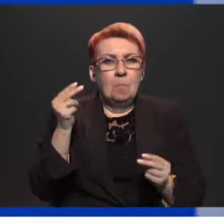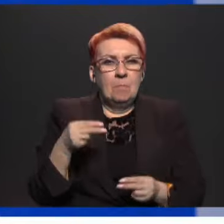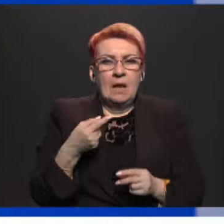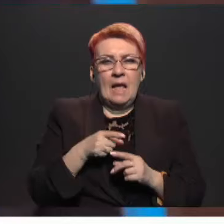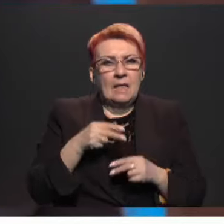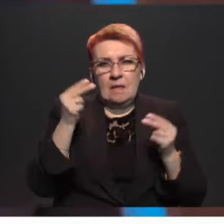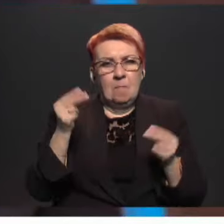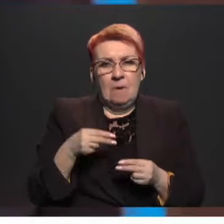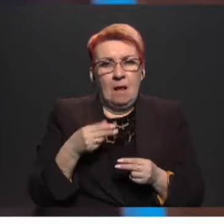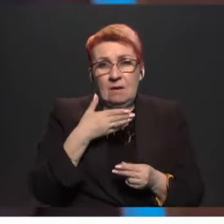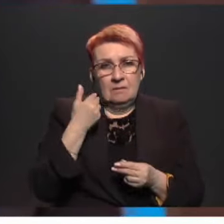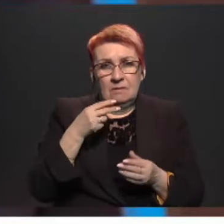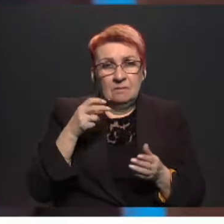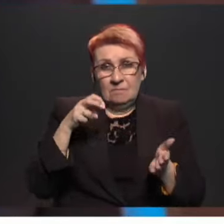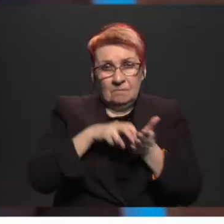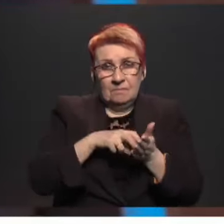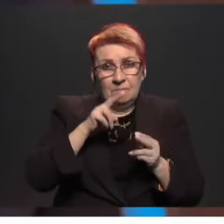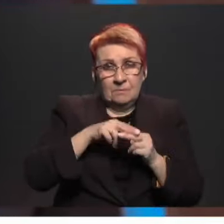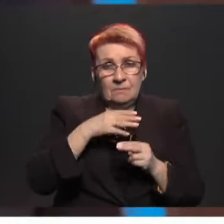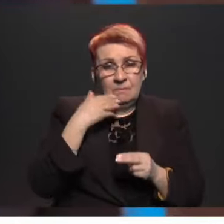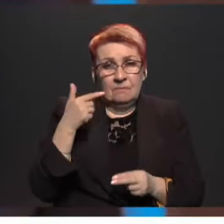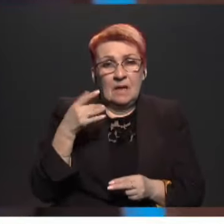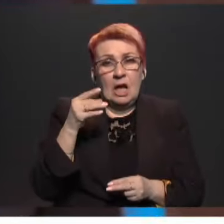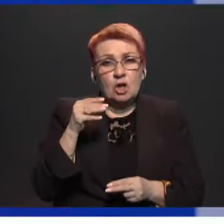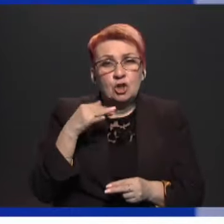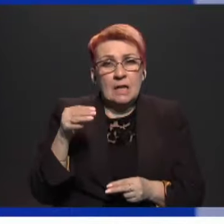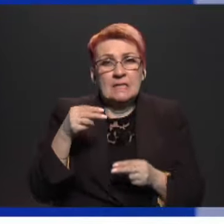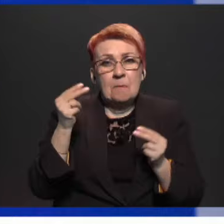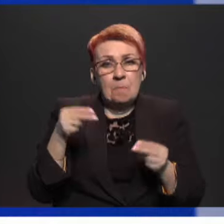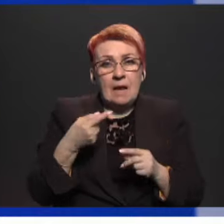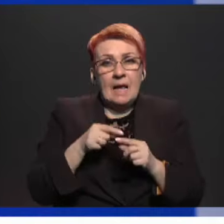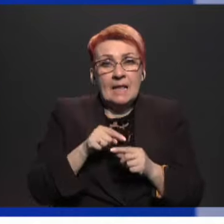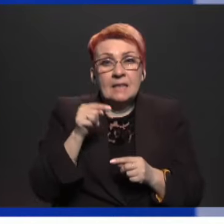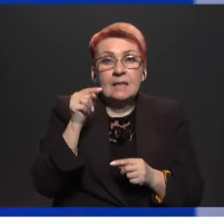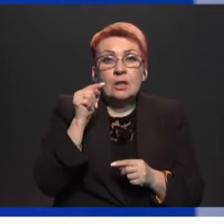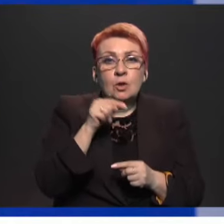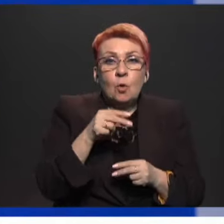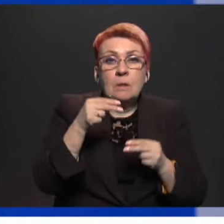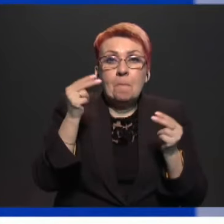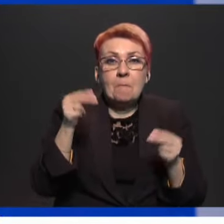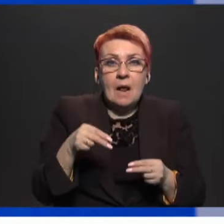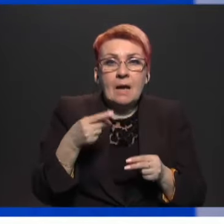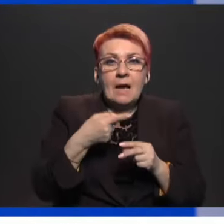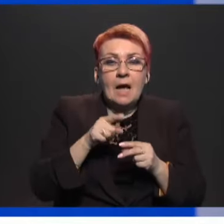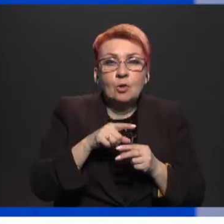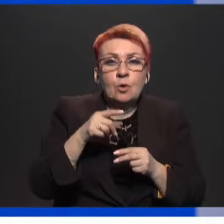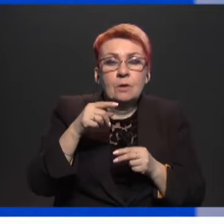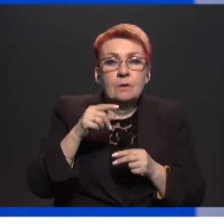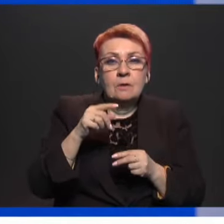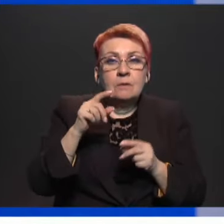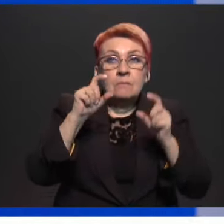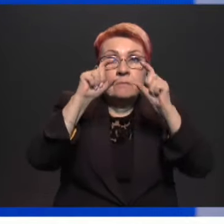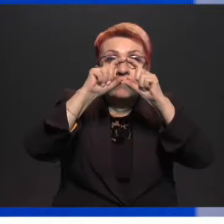не является вовсе. Потому что гражданский брак – это тот брак, который зарегистрирован в ЗАГСе и о котором стоит